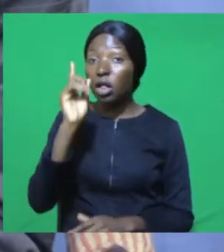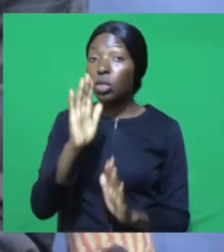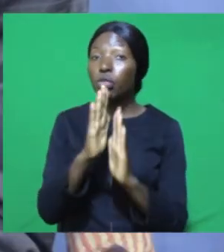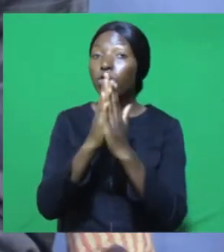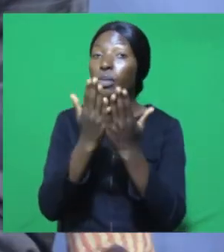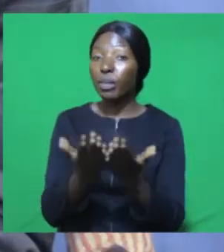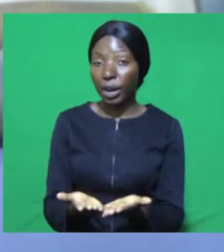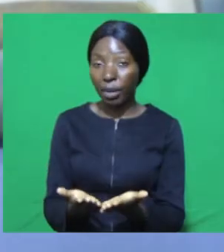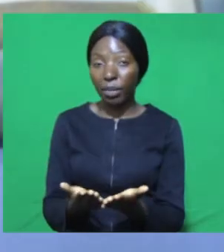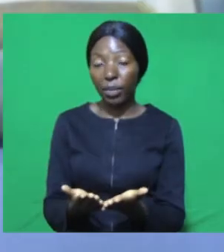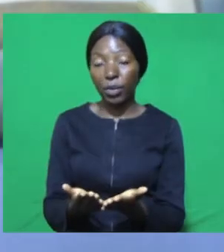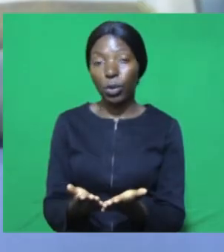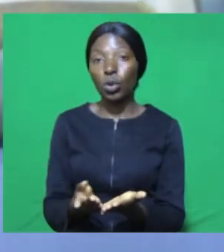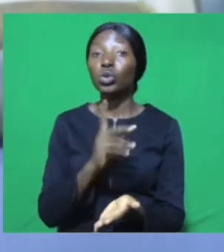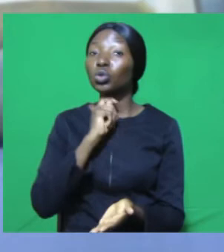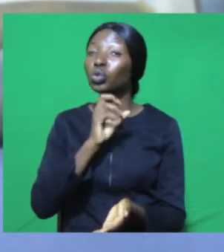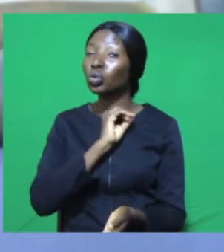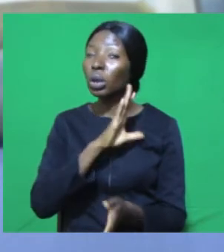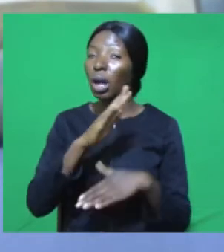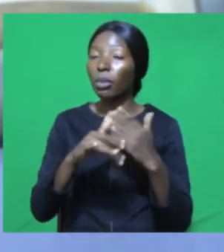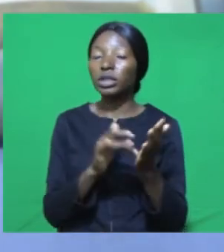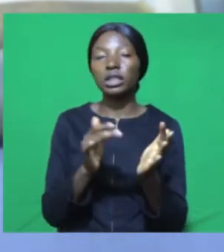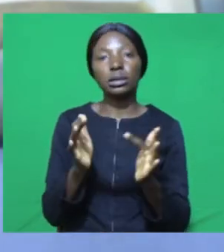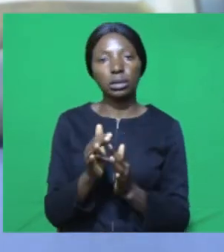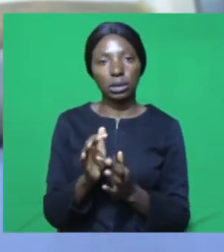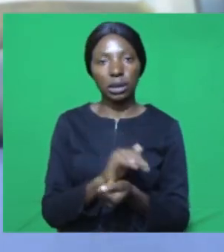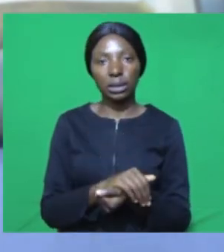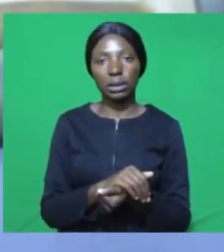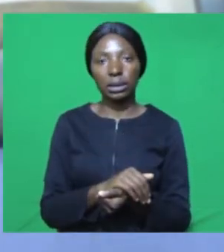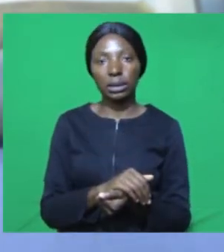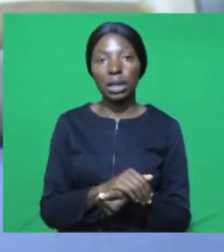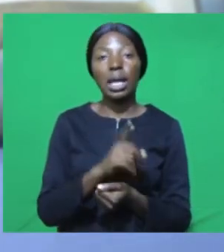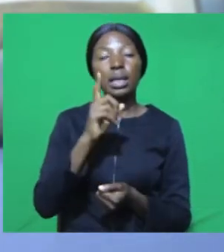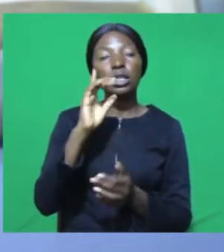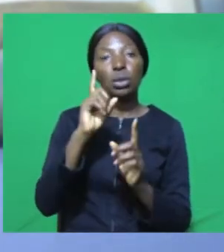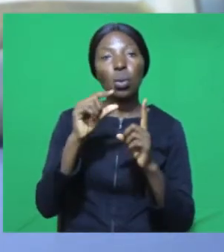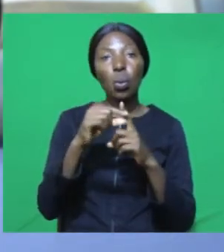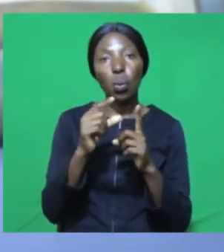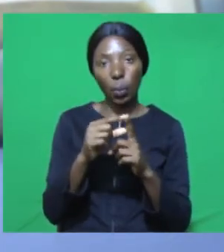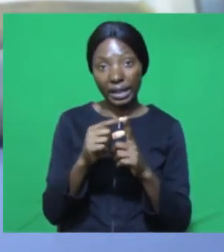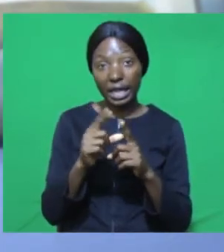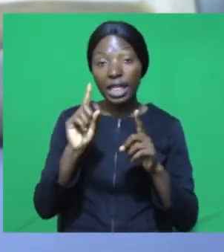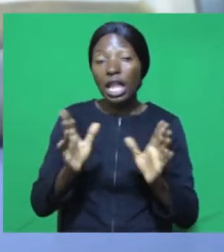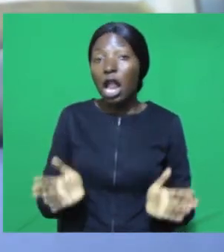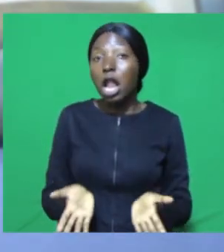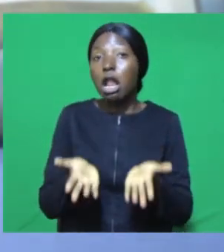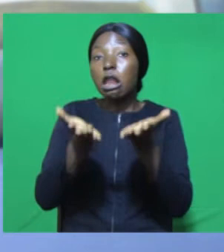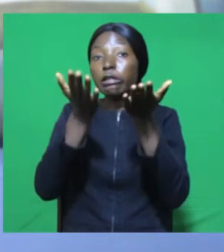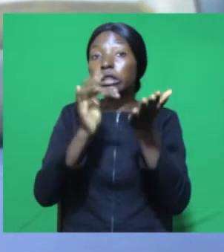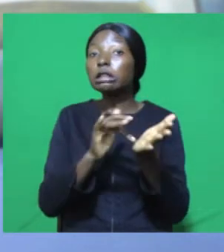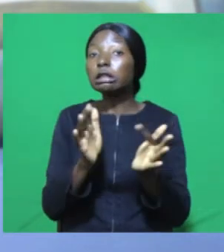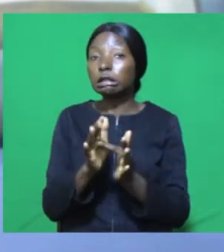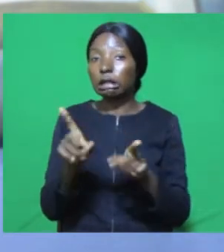nyika izoguma yakaita sei pasi inonzi yeushe evangeri inosimudza Jesu